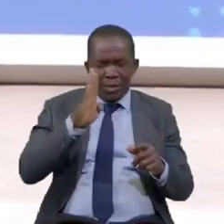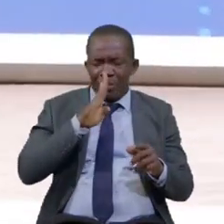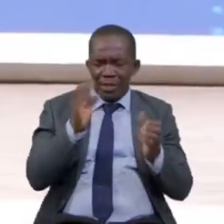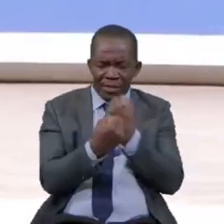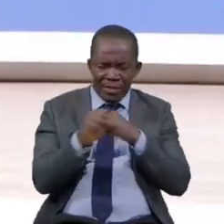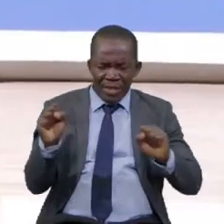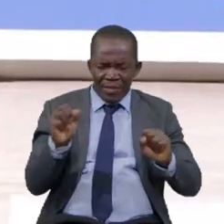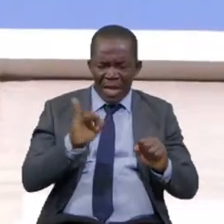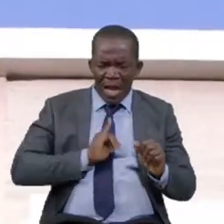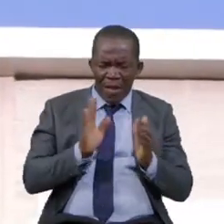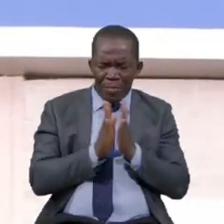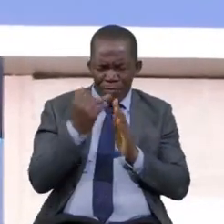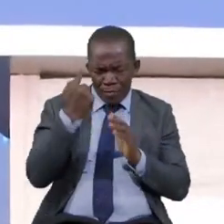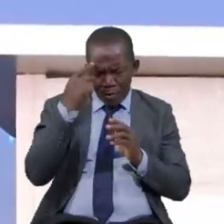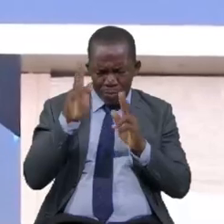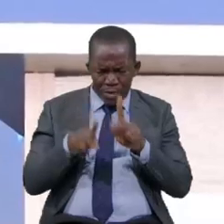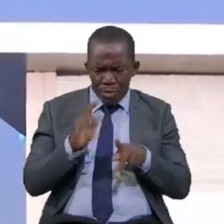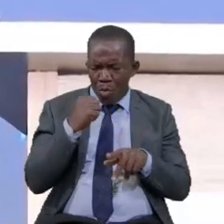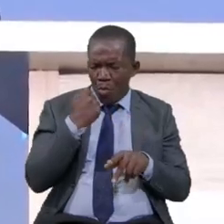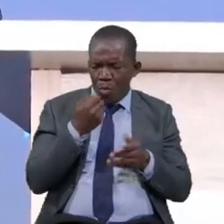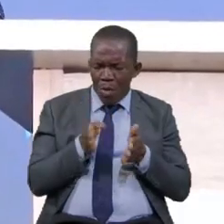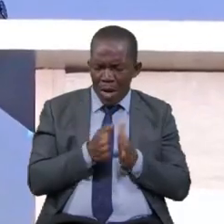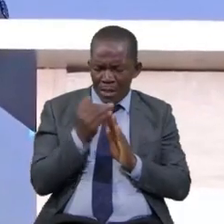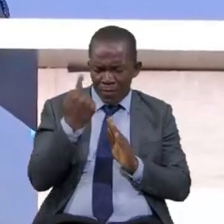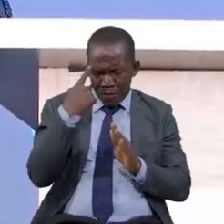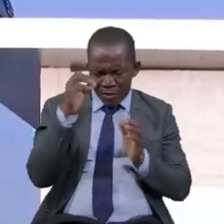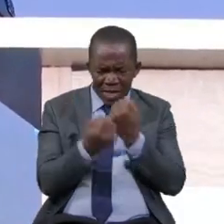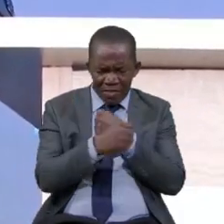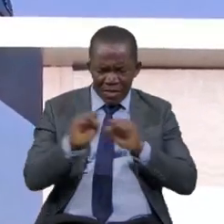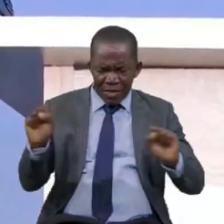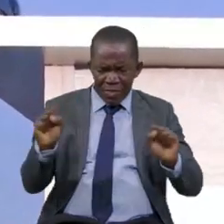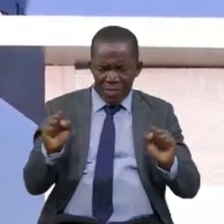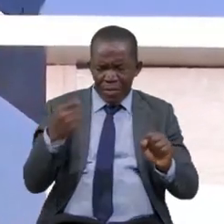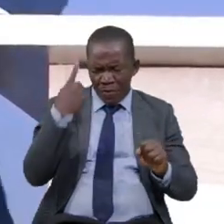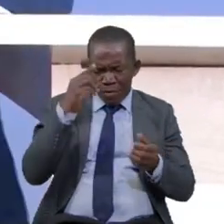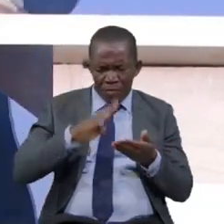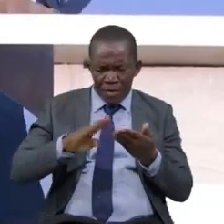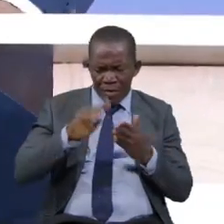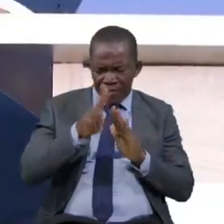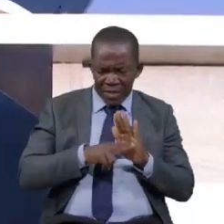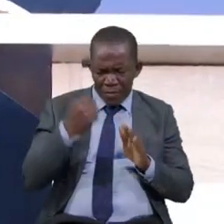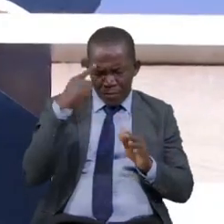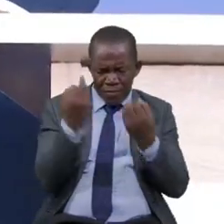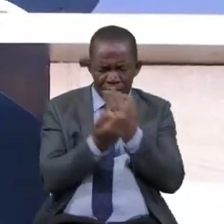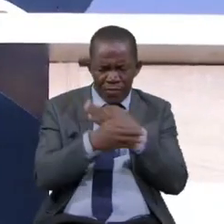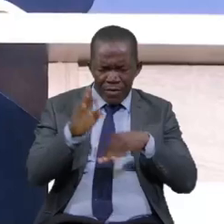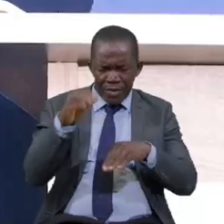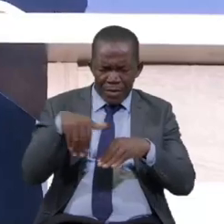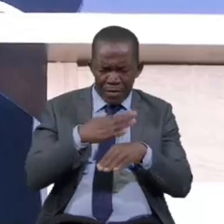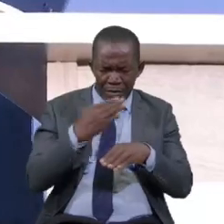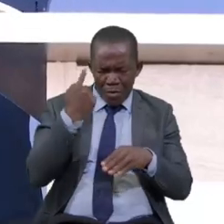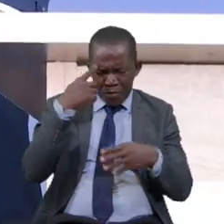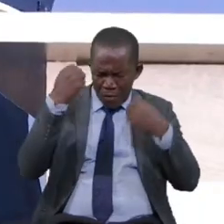qui ont demandé le salut, pour le pardon, qui ont demandé la libération, la puissance sur